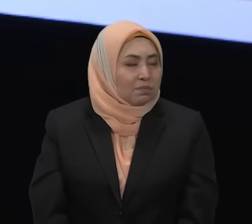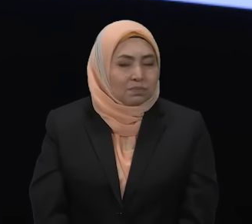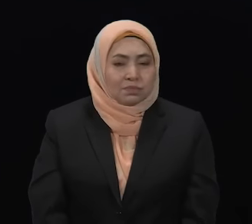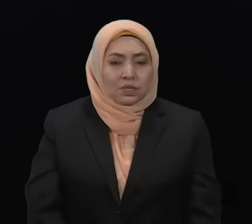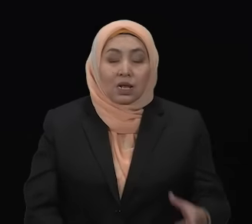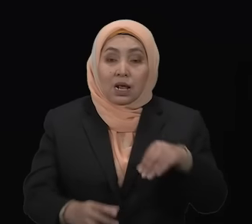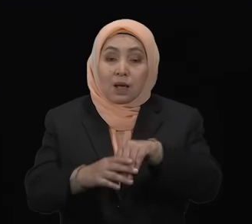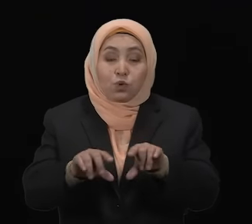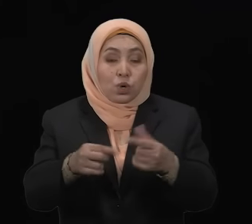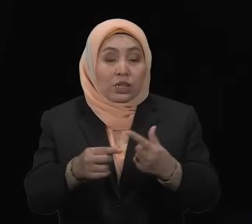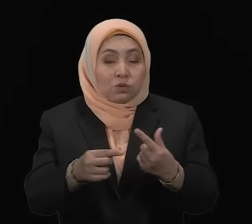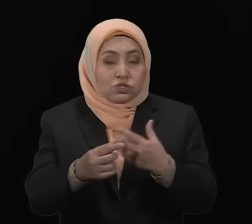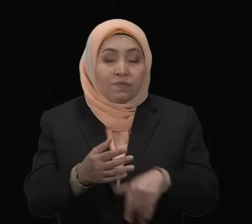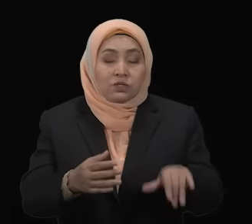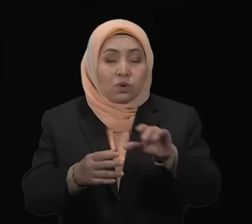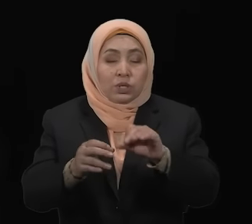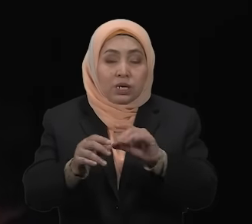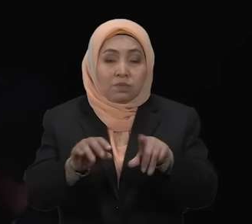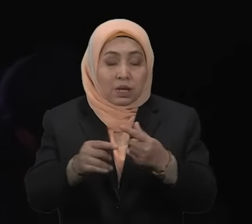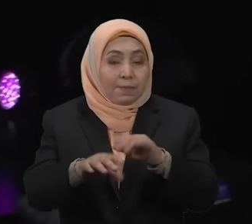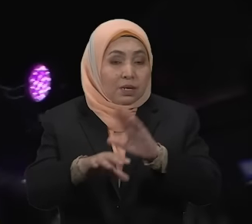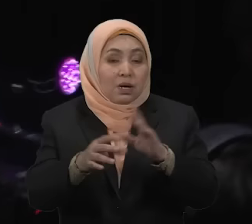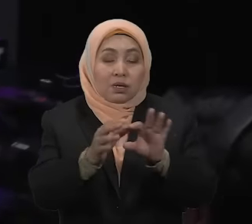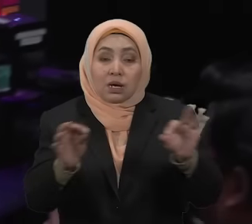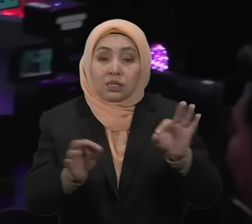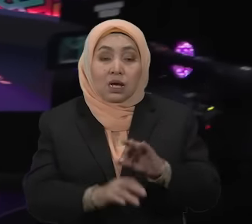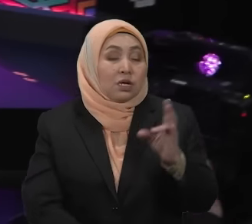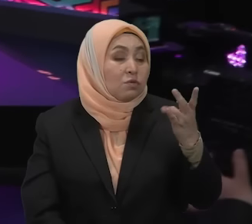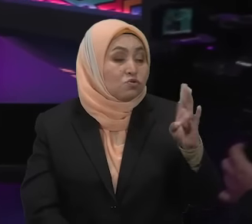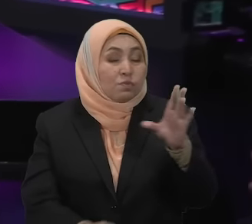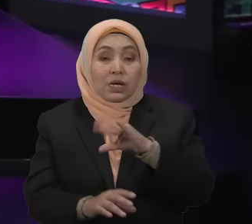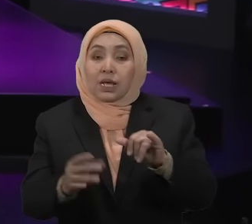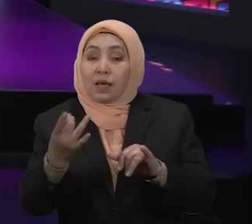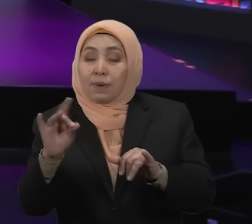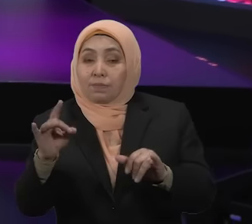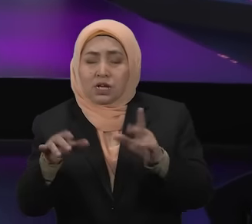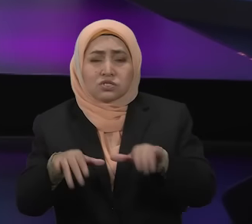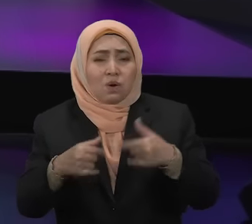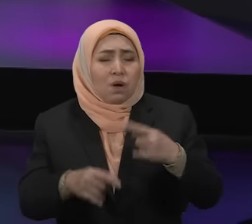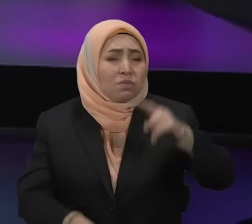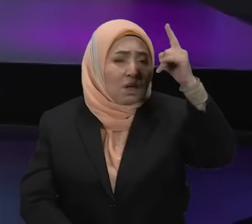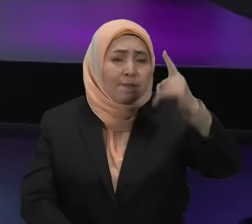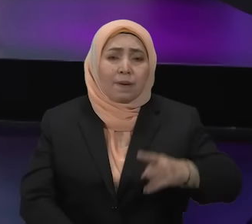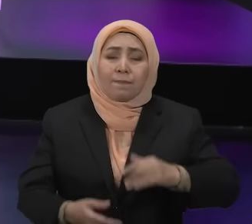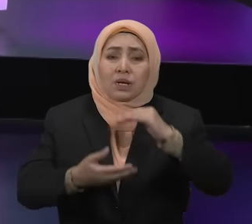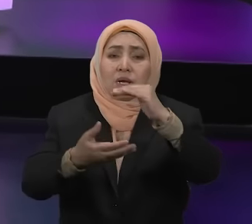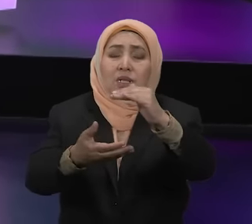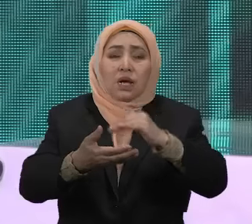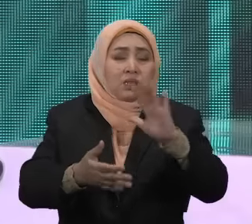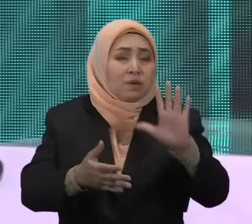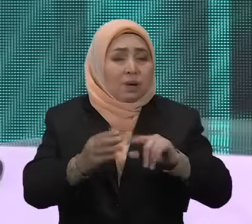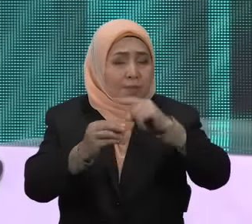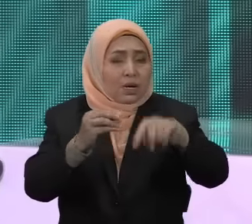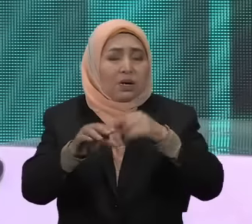kembali kita dalam My Quran Time, Quran Solat Infaq. Sama-sama kita melihat kepada ayat yang ke-17 dan 18, bagaimana Allah membekalkan kepada kita 5